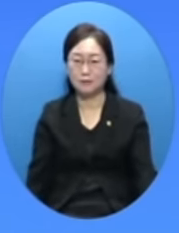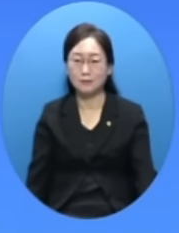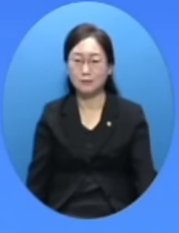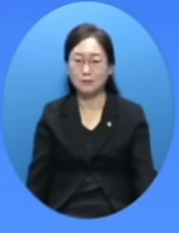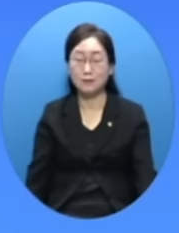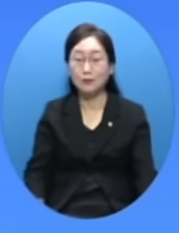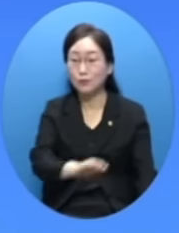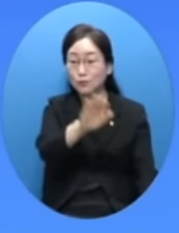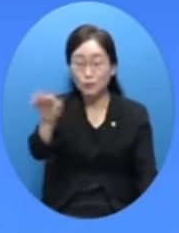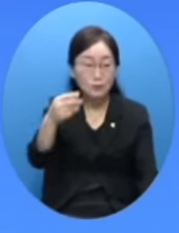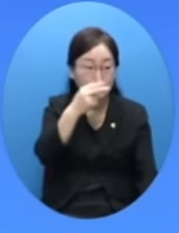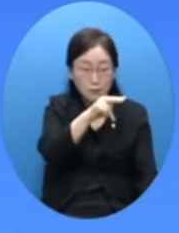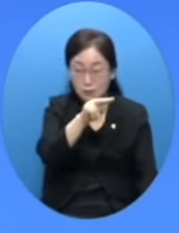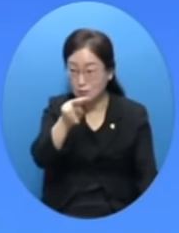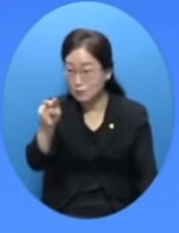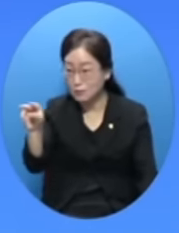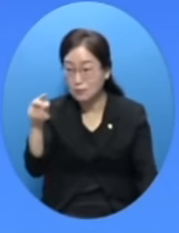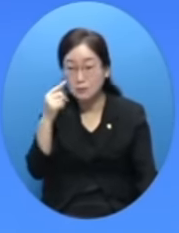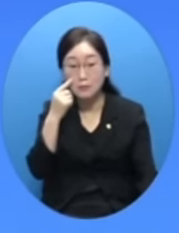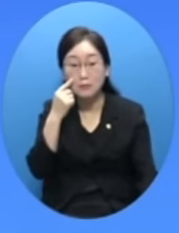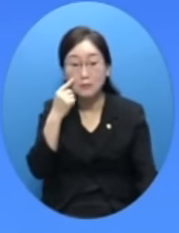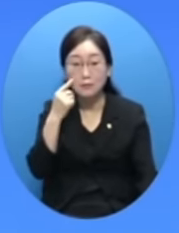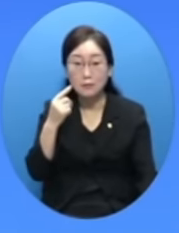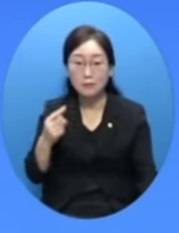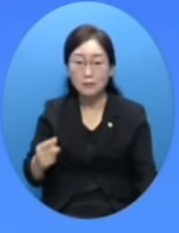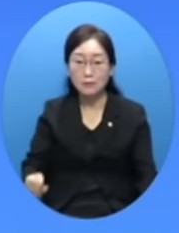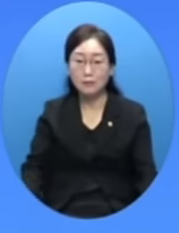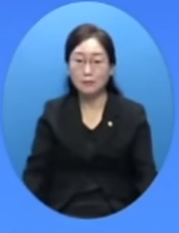그런데 우리 주변을 돌아보면